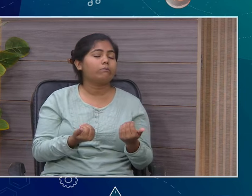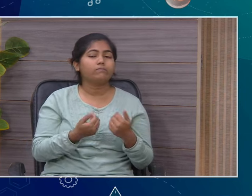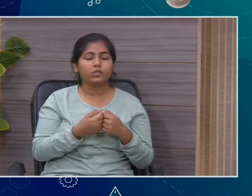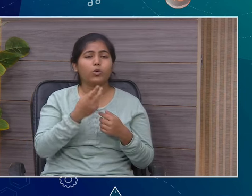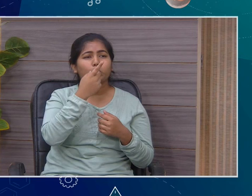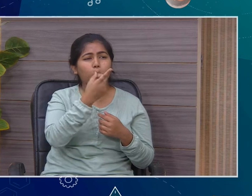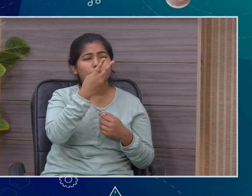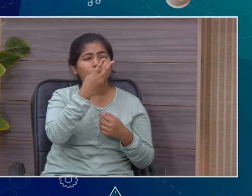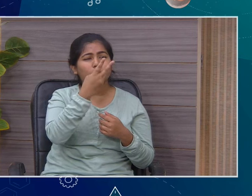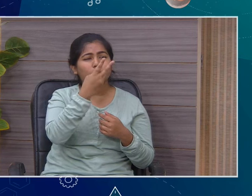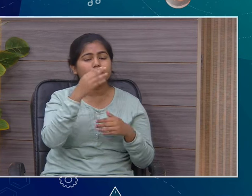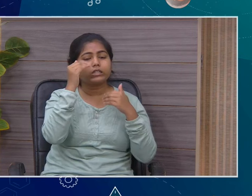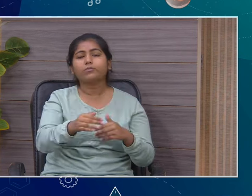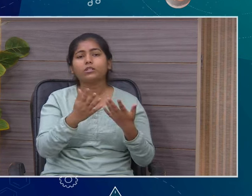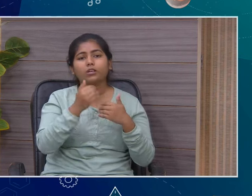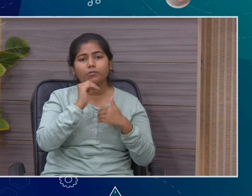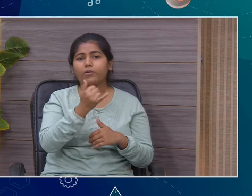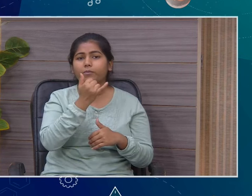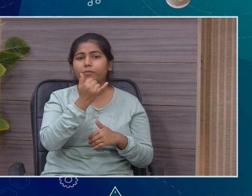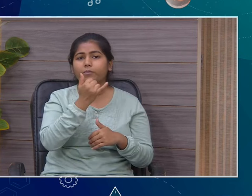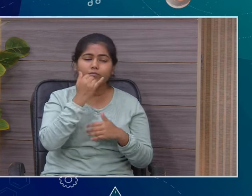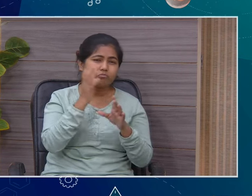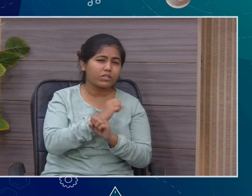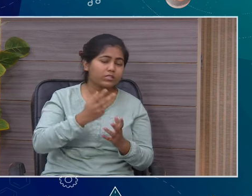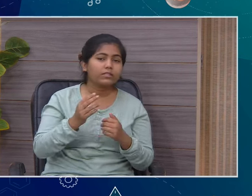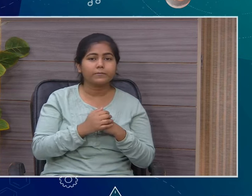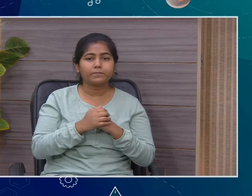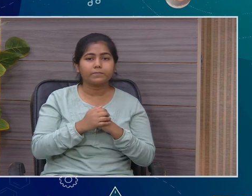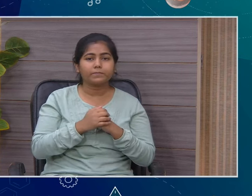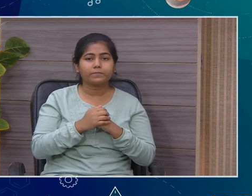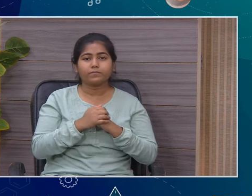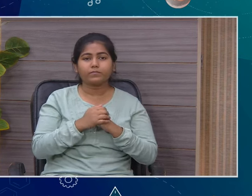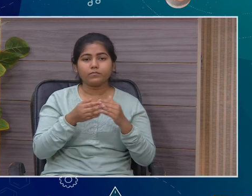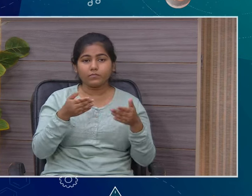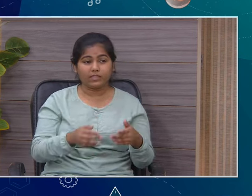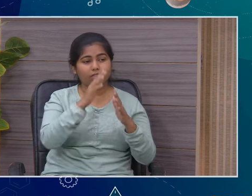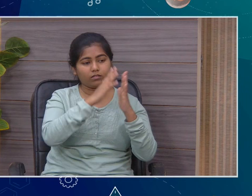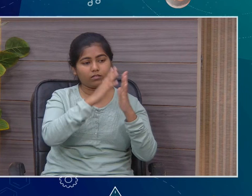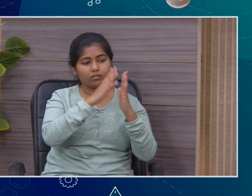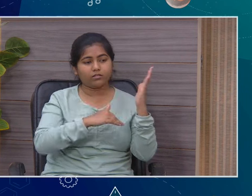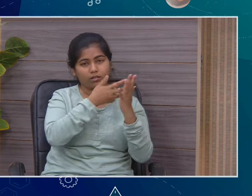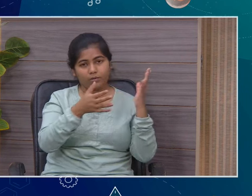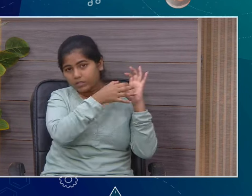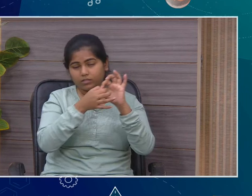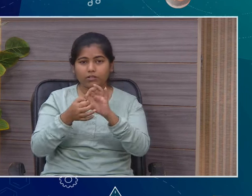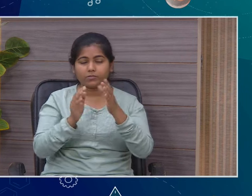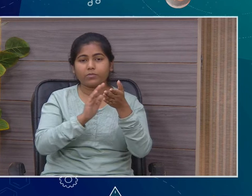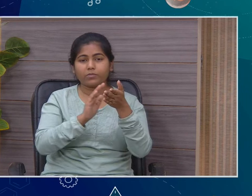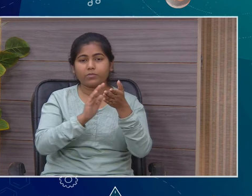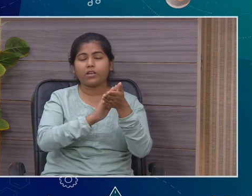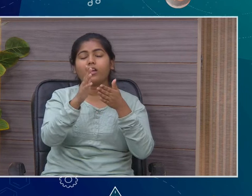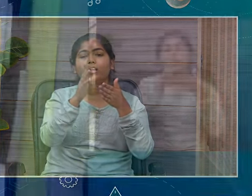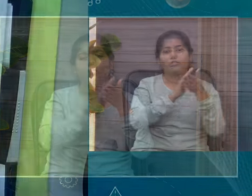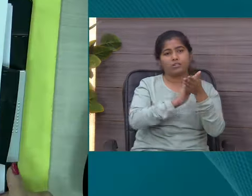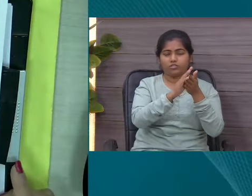तीन विशेष जो उनके लिमिटेशंस, उनके मॉडल में जो कमियां रह गई उन पर। देखिए यही टेबल की सहायता से मैं बताऊंगी। सबसे पहले आते हैं हाइड्रोजन पर।